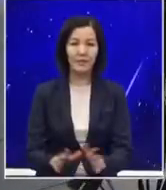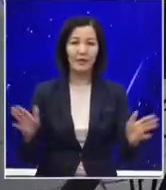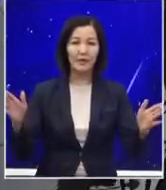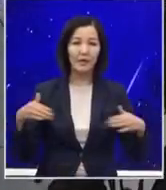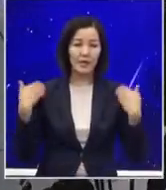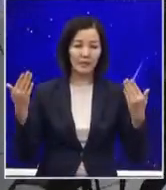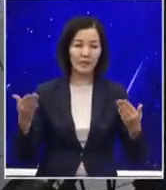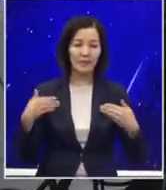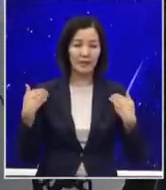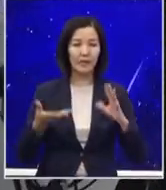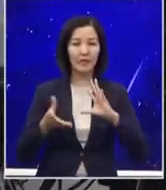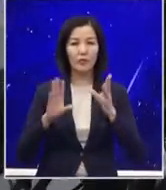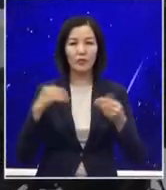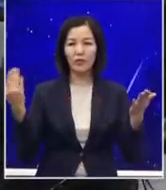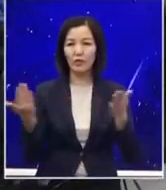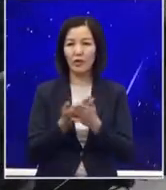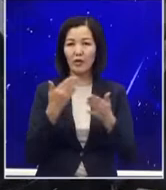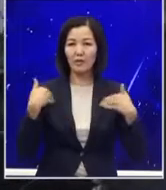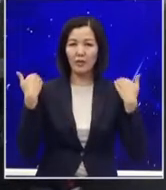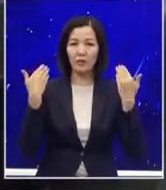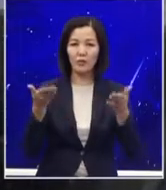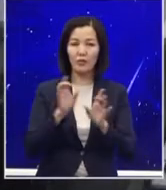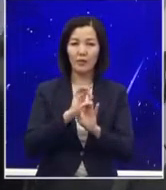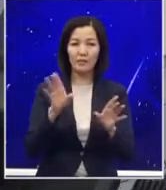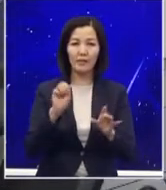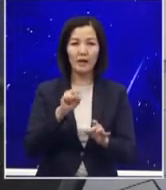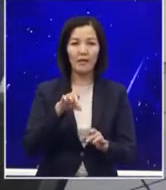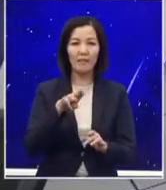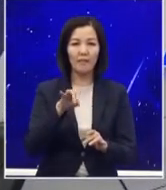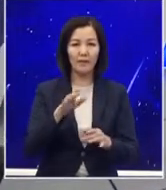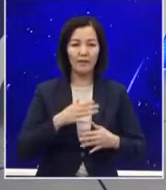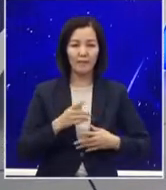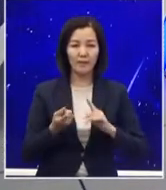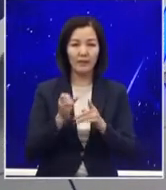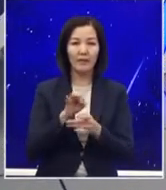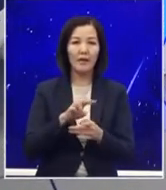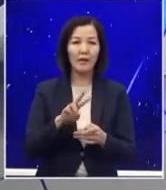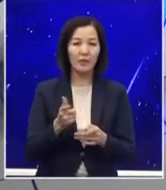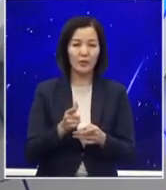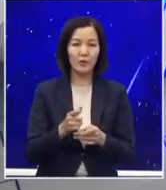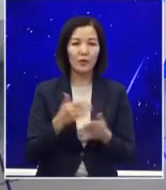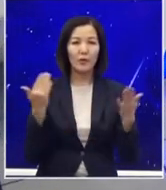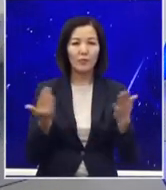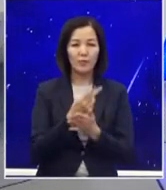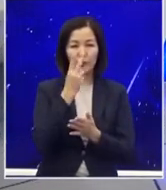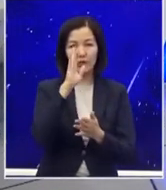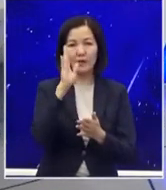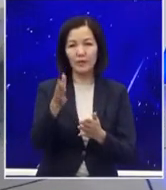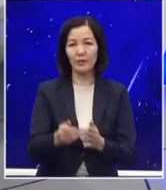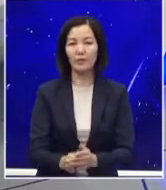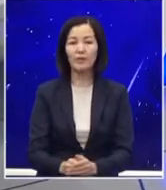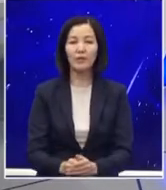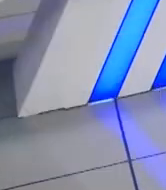Ассаламу алейкум, қадірменді көрермен, тікелей эфирде қорытынды жаңалықтар, студияда Алмат Хамид, сурдо дармада Айгүл Жұмашқызы. Бүгінгі